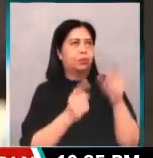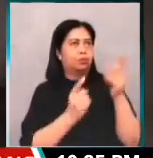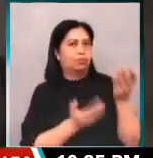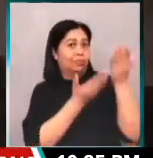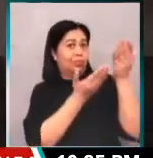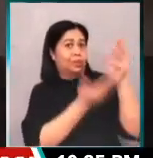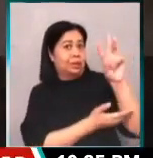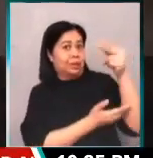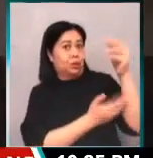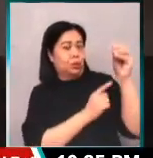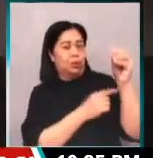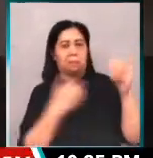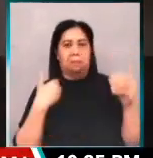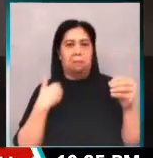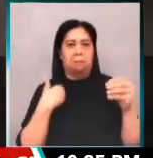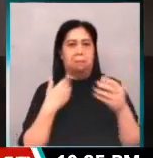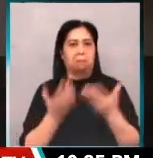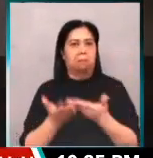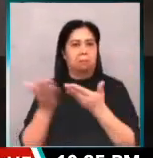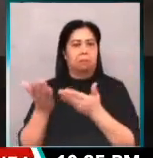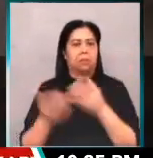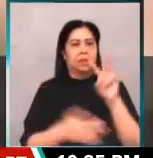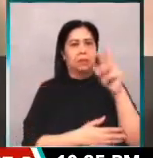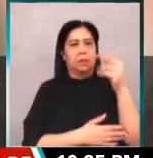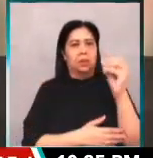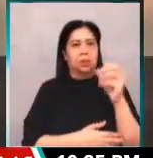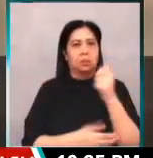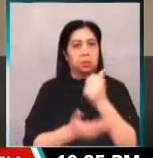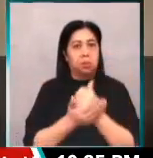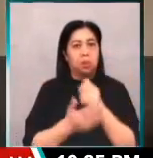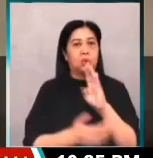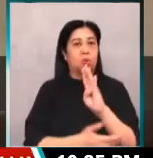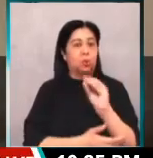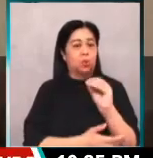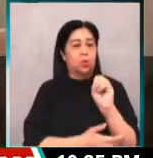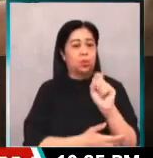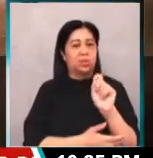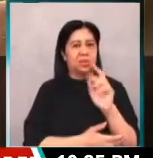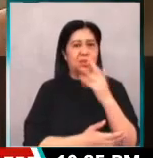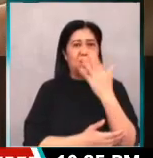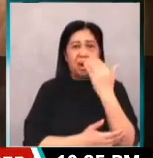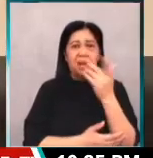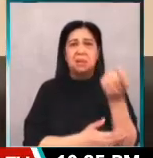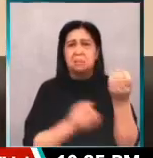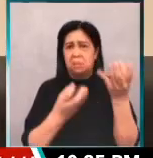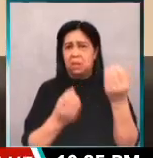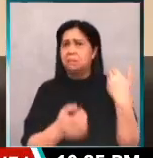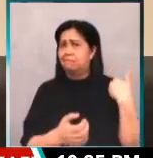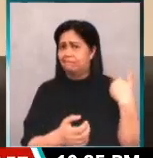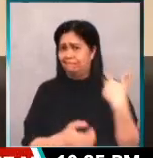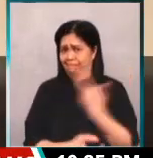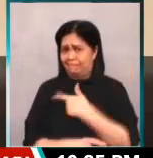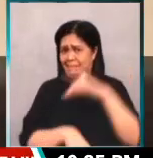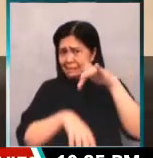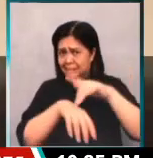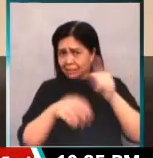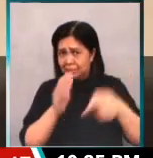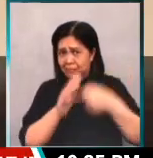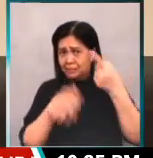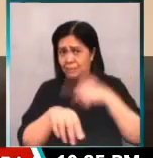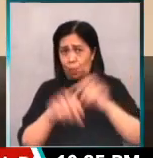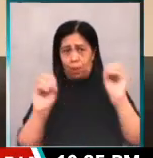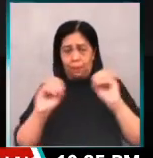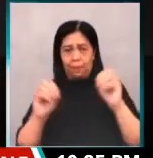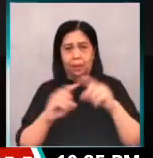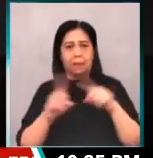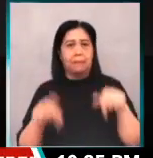pa inirerekomenda ng WHO ang booster dose dahil marami raw ang hindi pa bakunado. Pero para sa ating Food and Drug